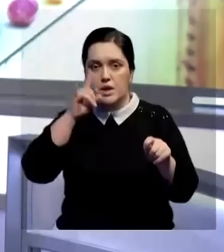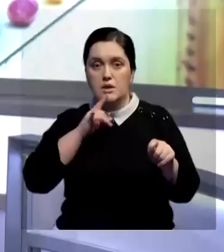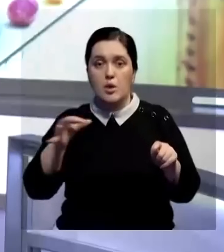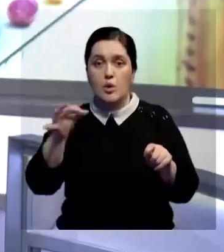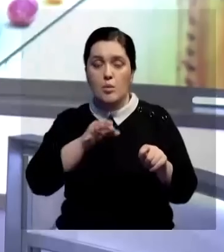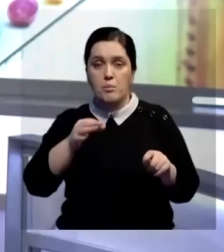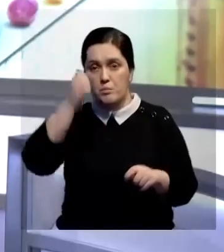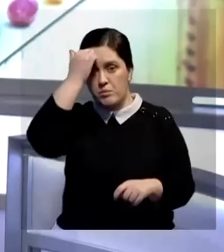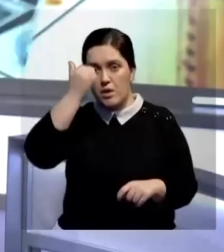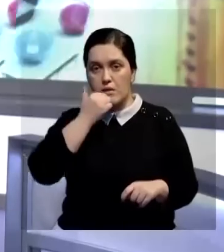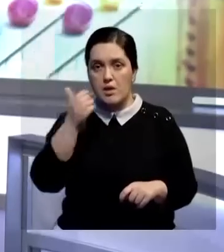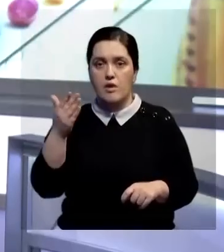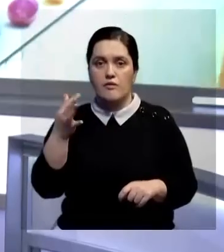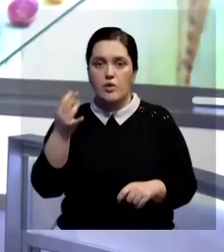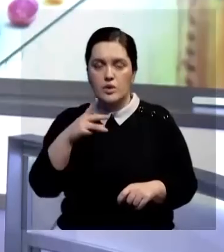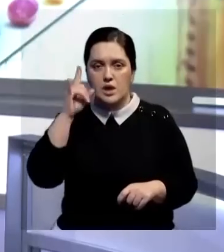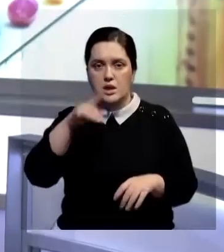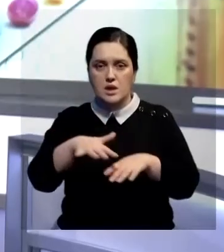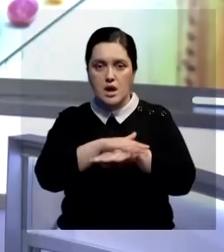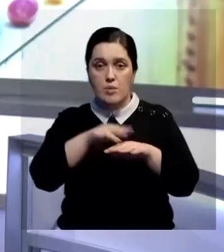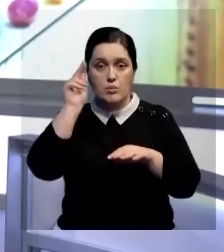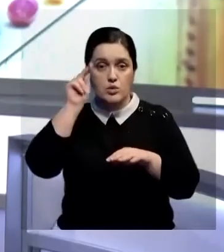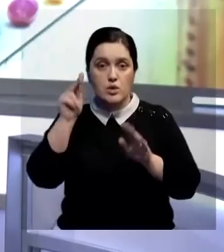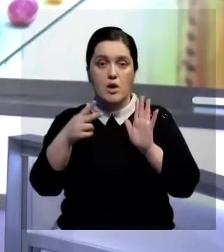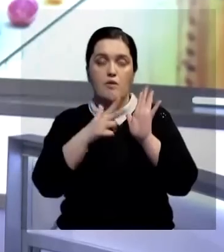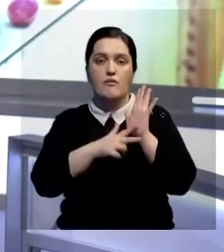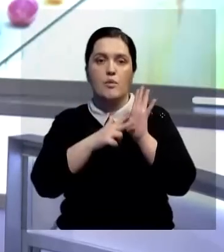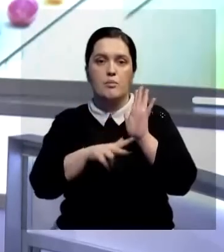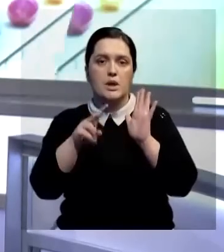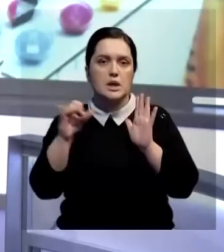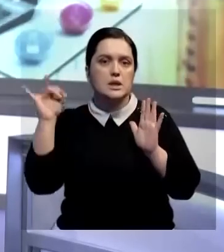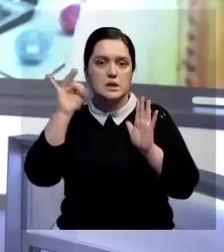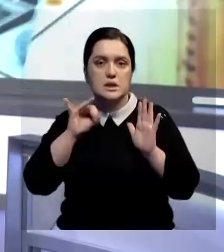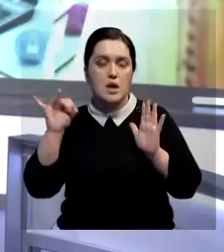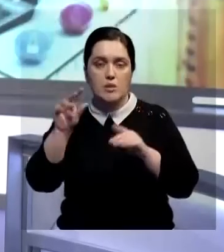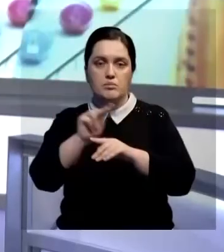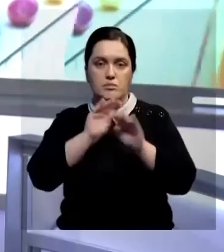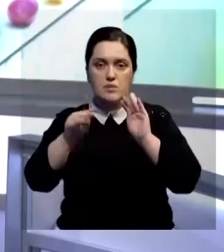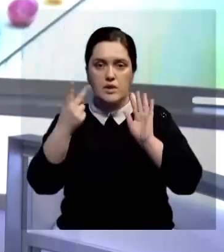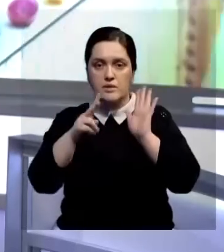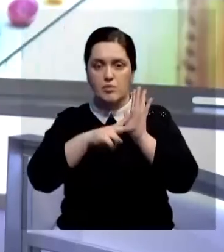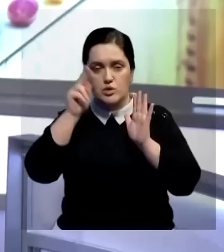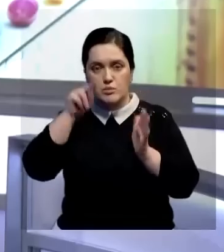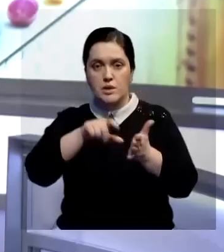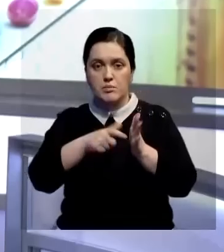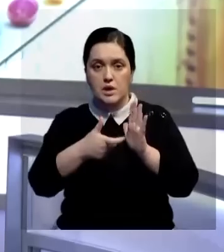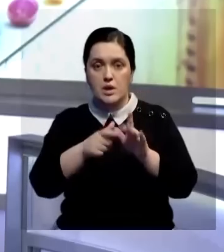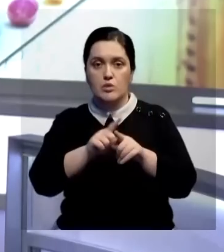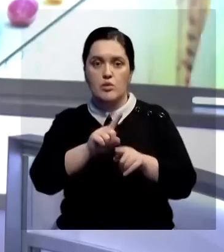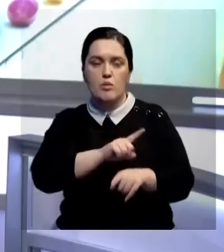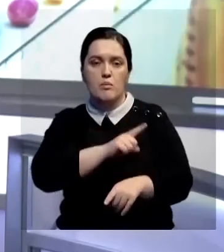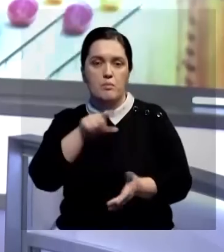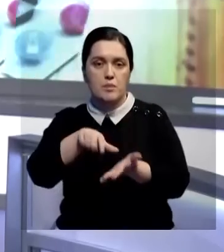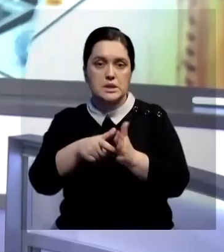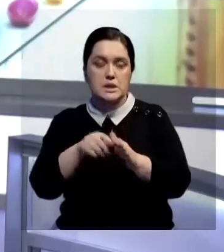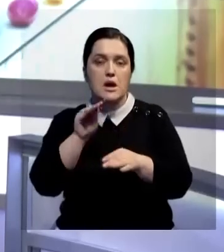области. Благодаря фонду «Казахстан Халхына» в учебном заведении с более чем 80-летней историей модернизировали 27 учебных кабинетов,